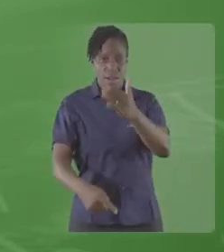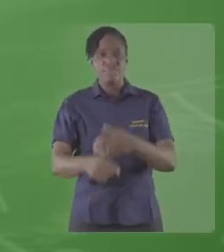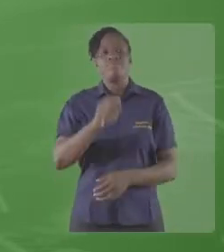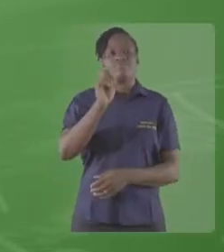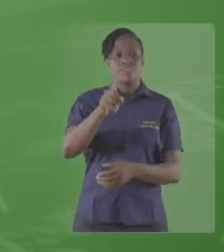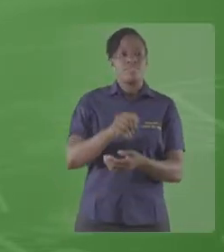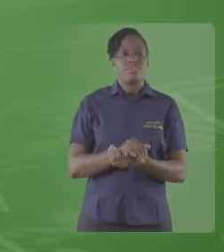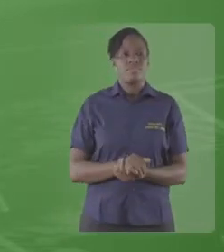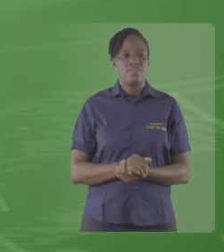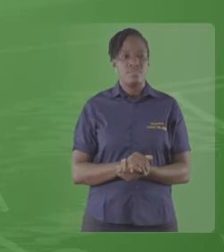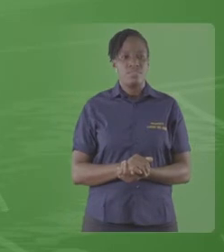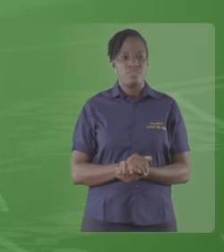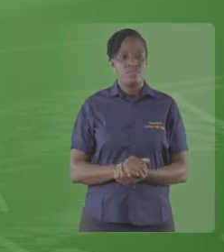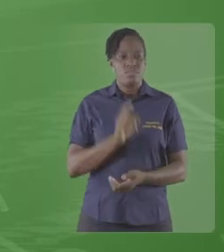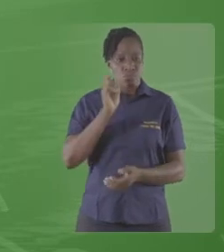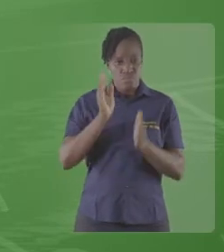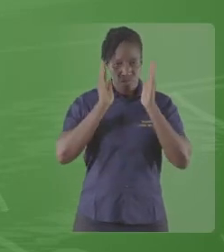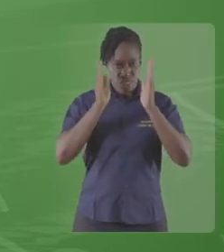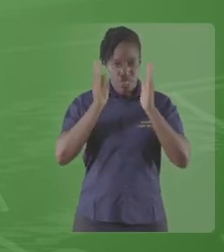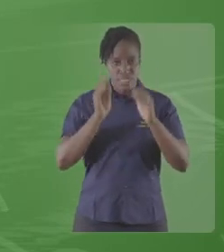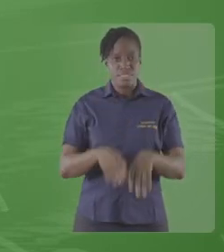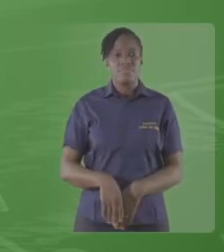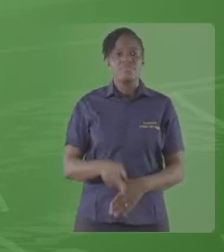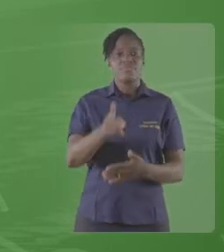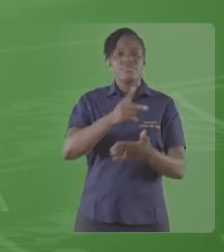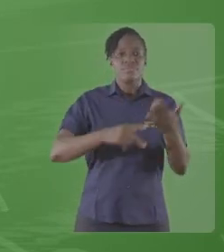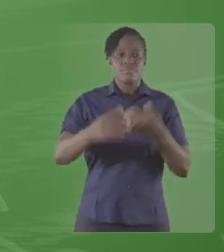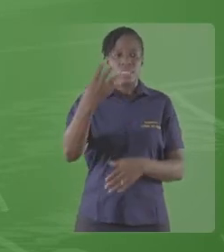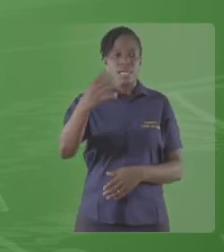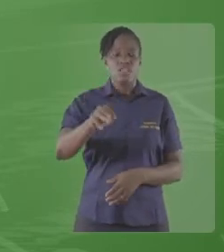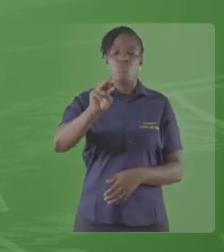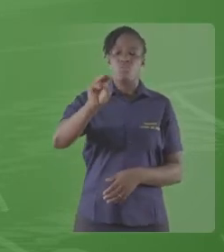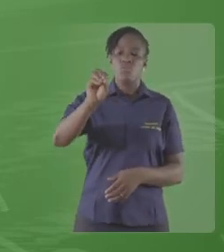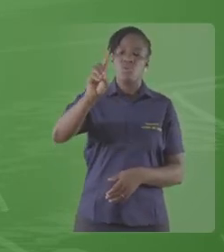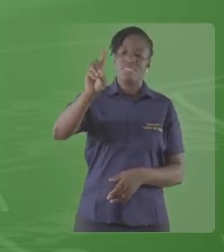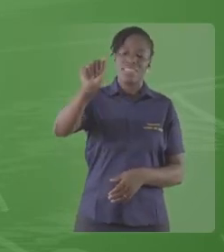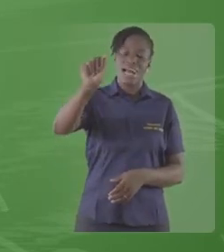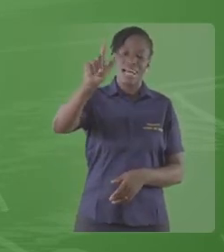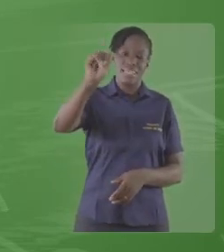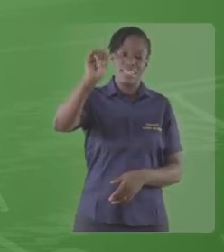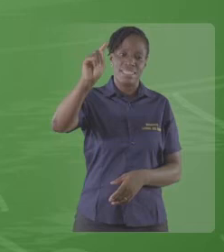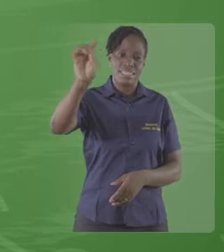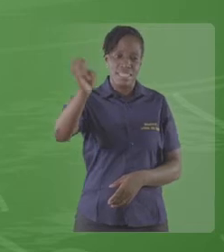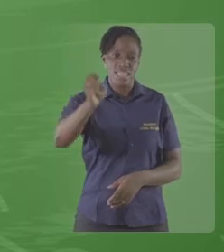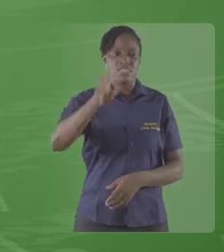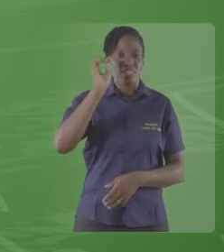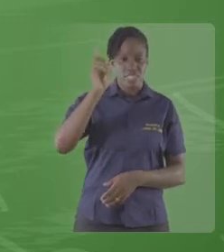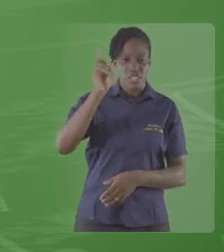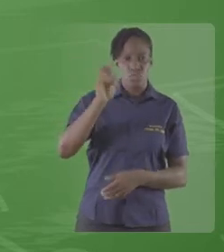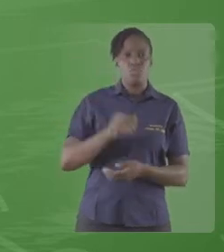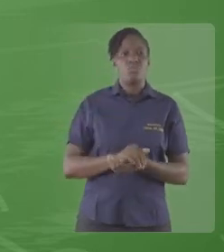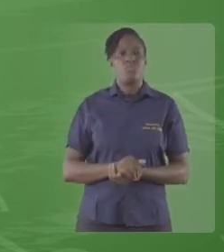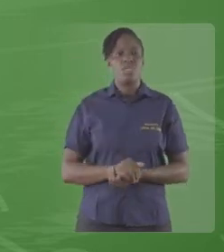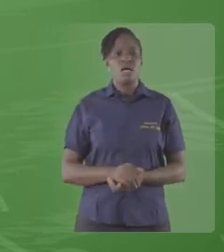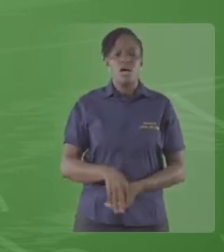Nous avons séance 4, les modalités du discours. Définis tout de